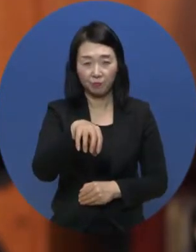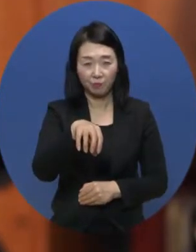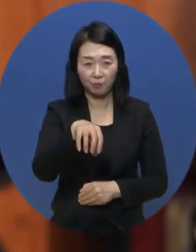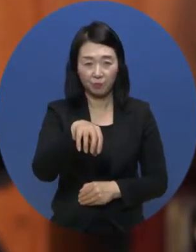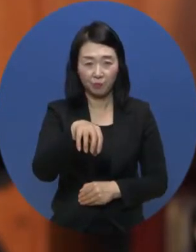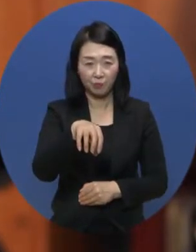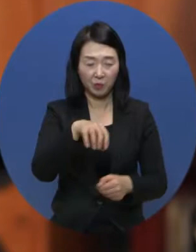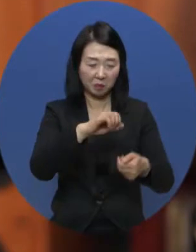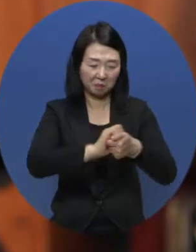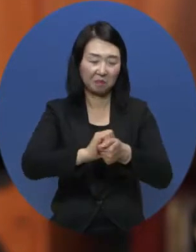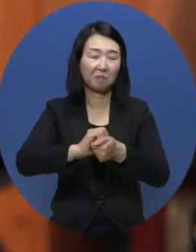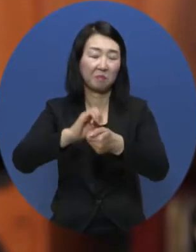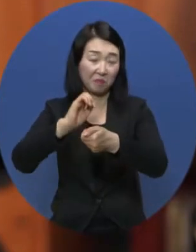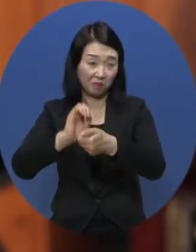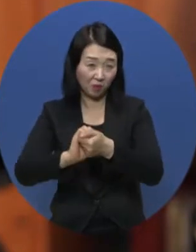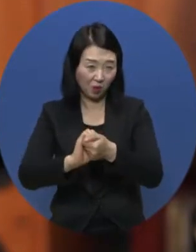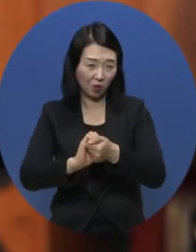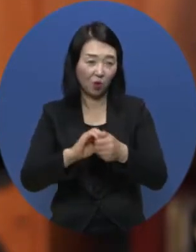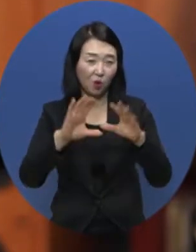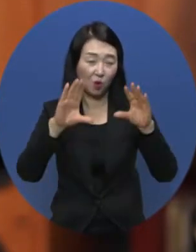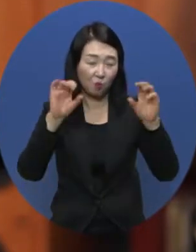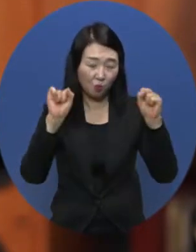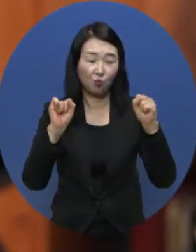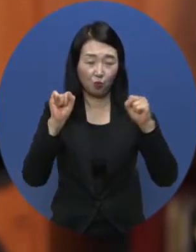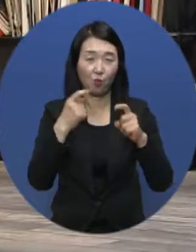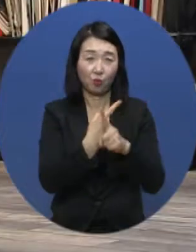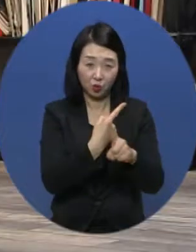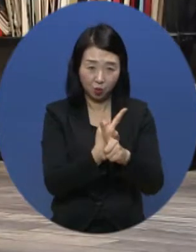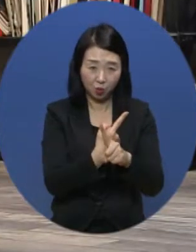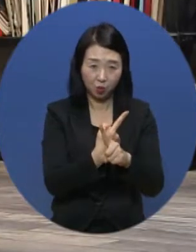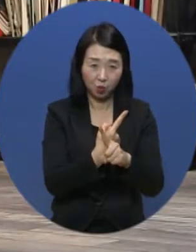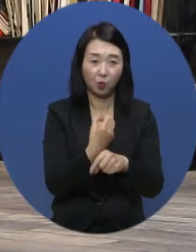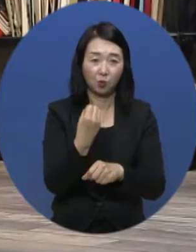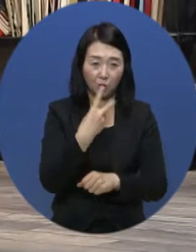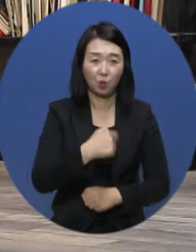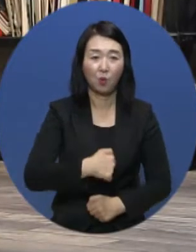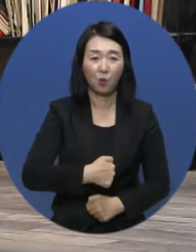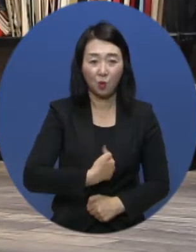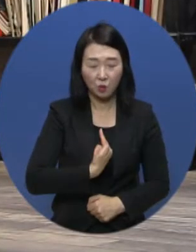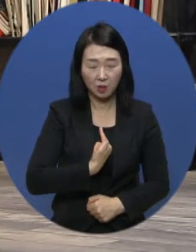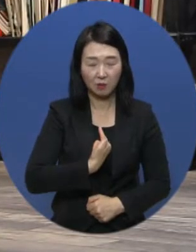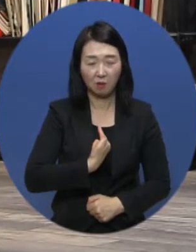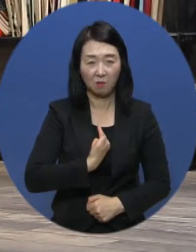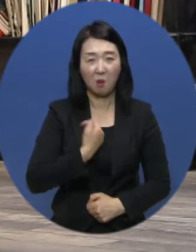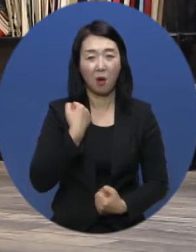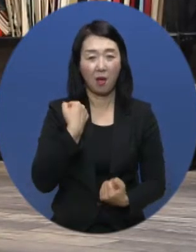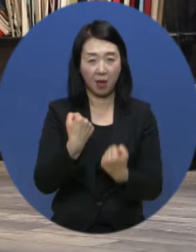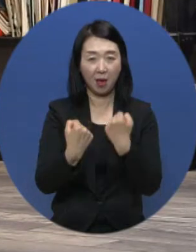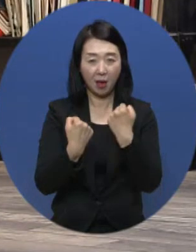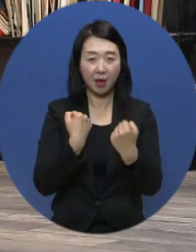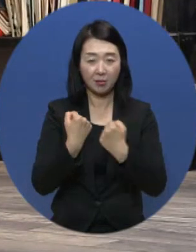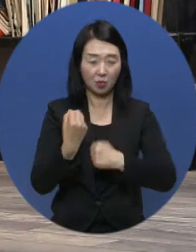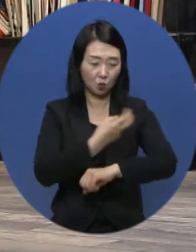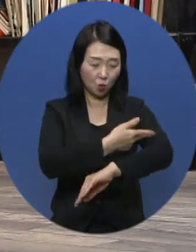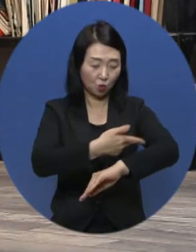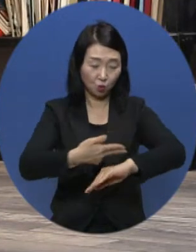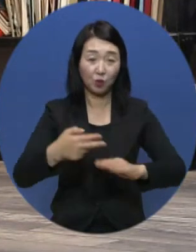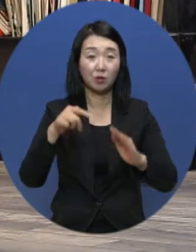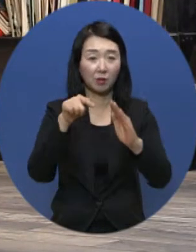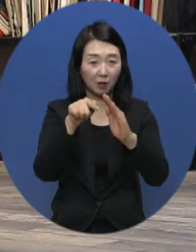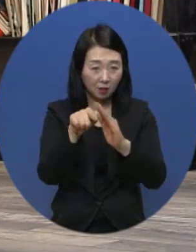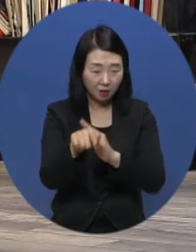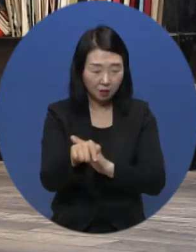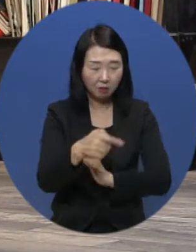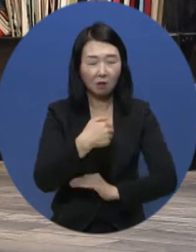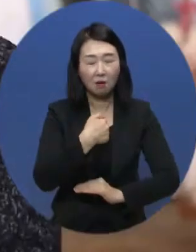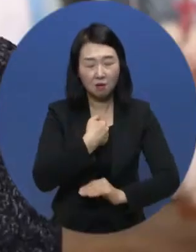아니라요, 혼자서 매트이나 뭐 헬스장이나 수영장에 가서 틈나는 대로 닥치는 대로